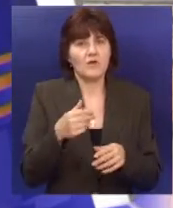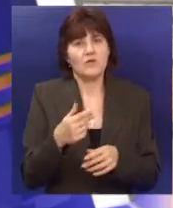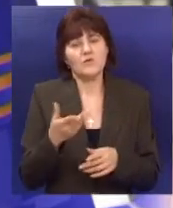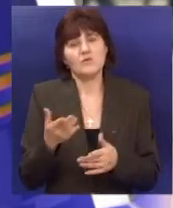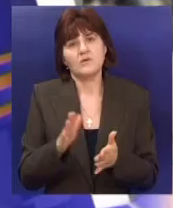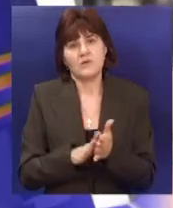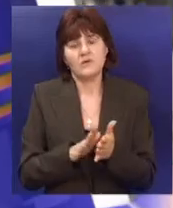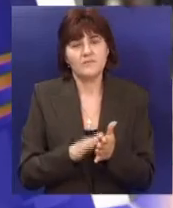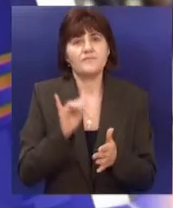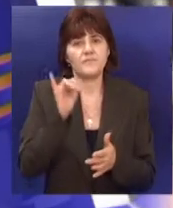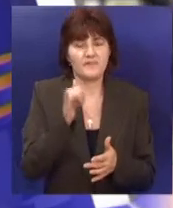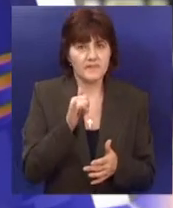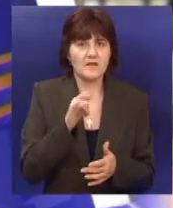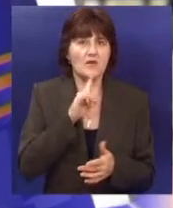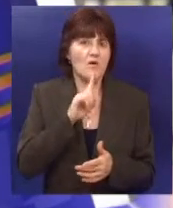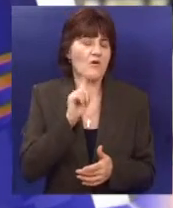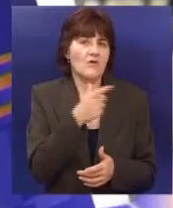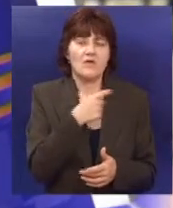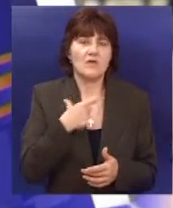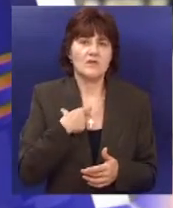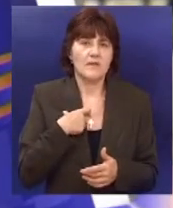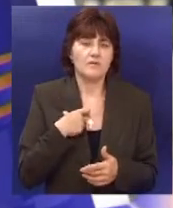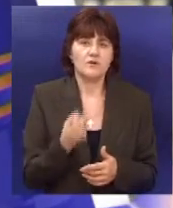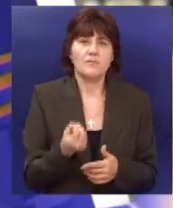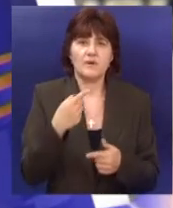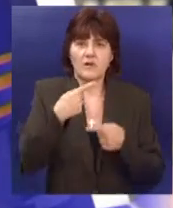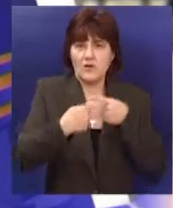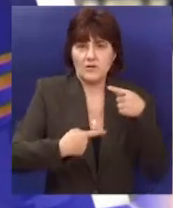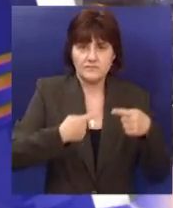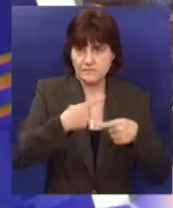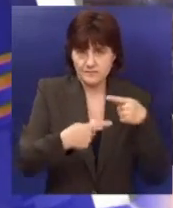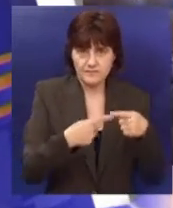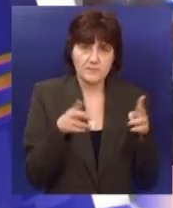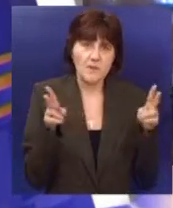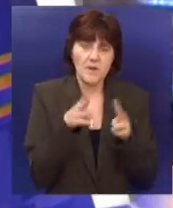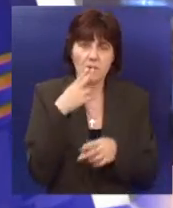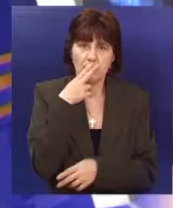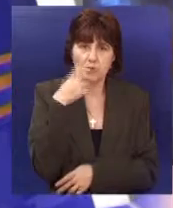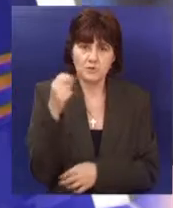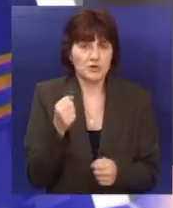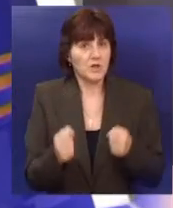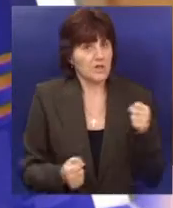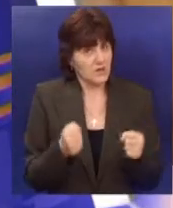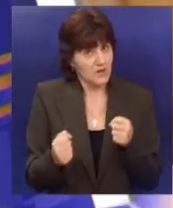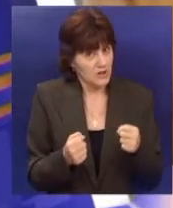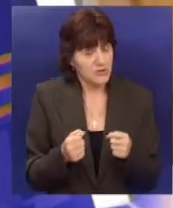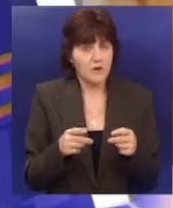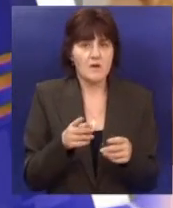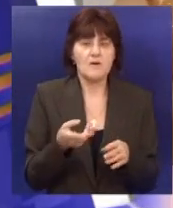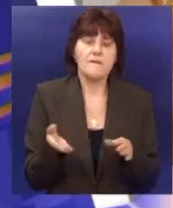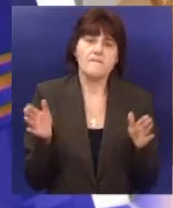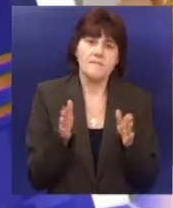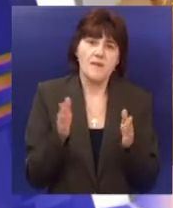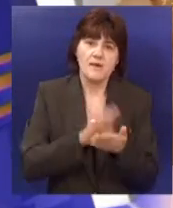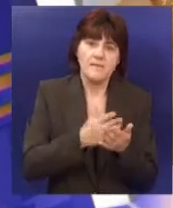kod raka. Naravno, jedan od uzroka na koji ne možemo da delujemo jeste nasleđe. Malo manje pušenja, više trčanja, malo manje